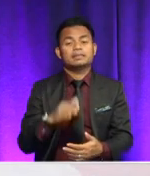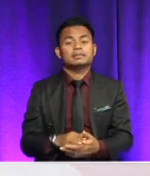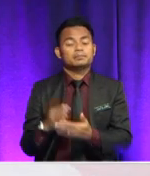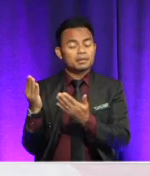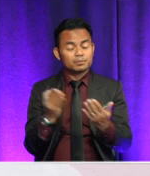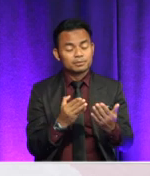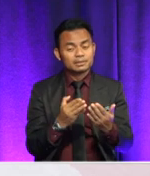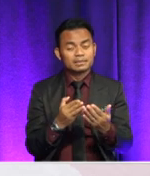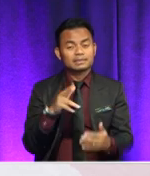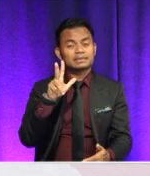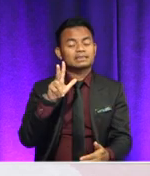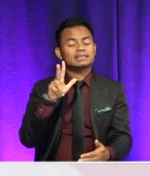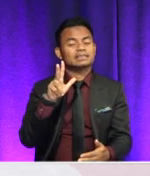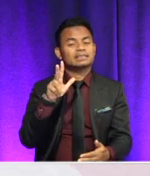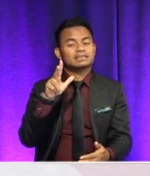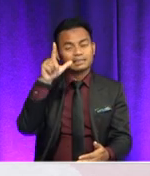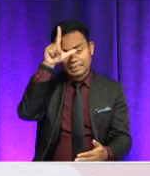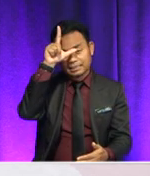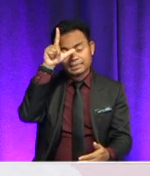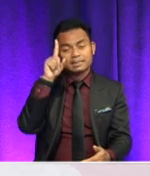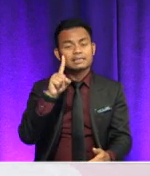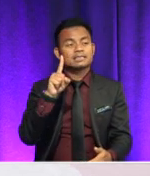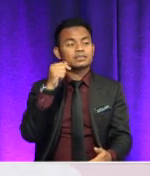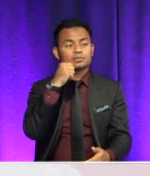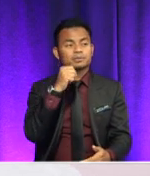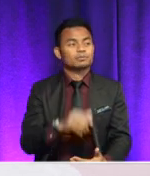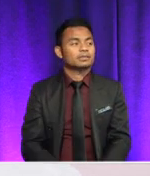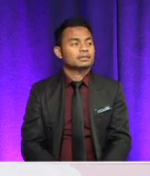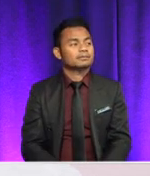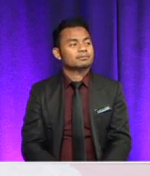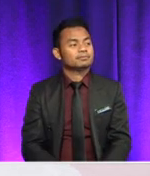sekuntum bunga saya Perkenalkan yang pertama Muhammad